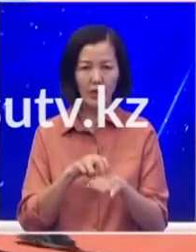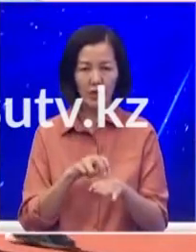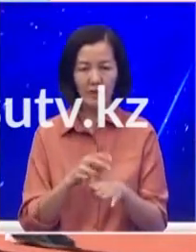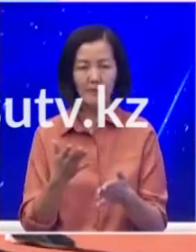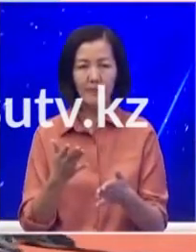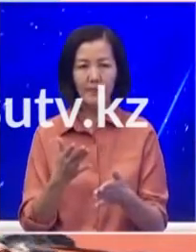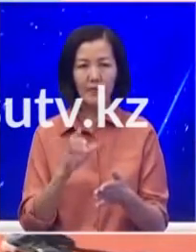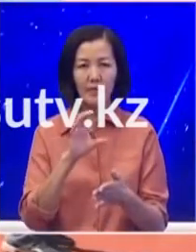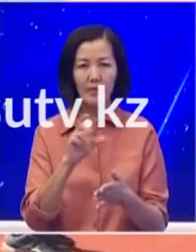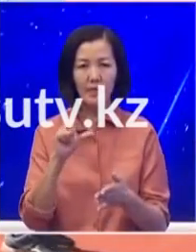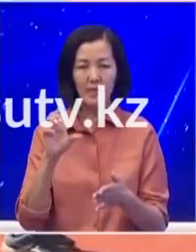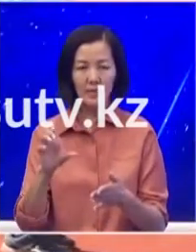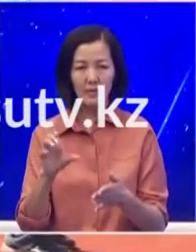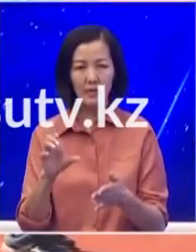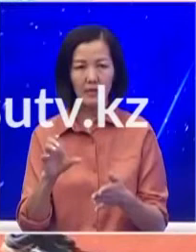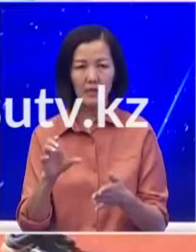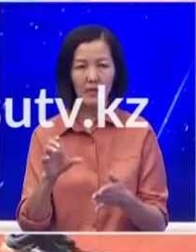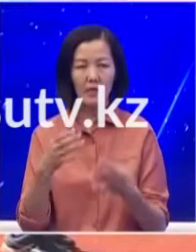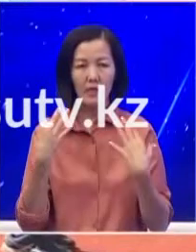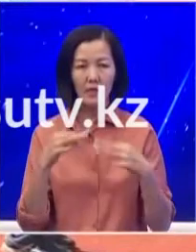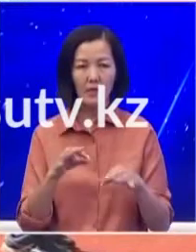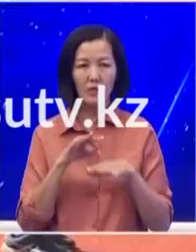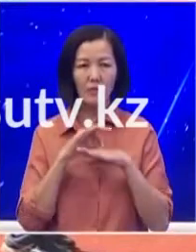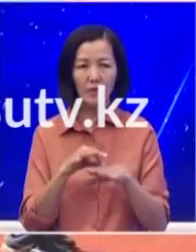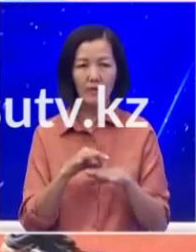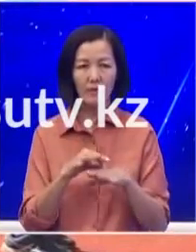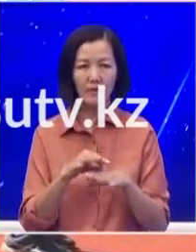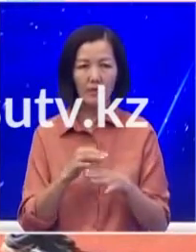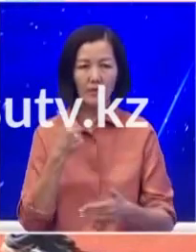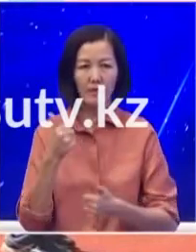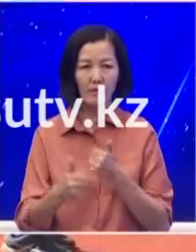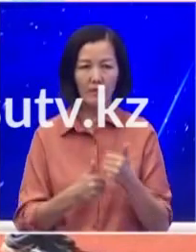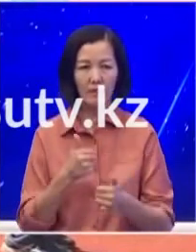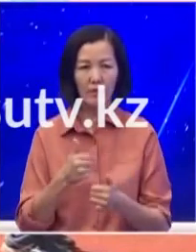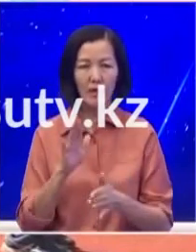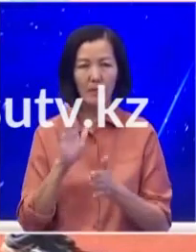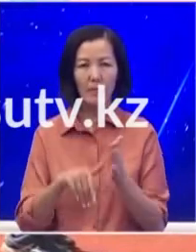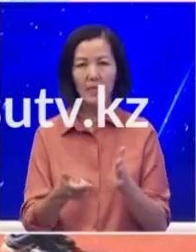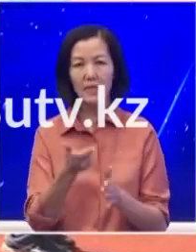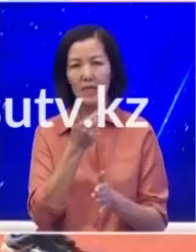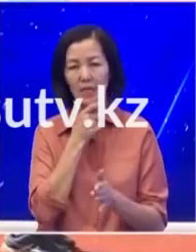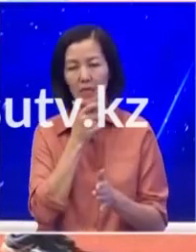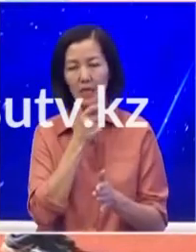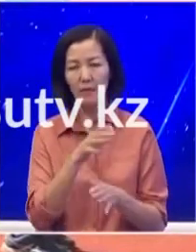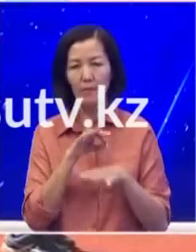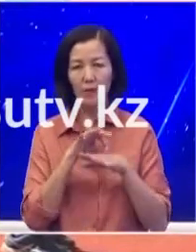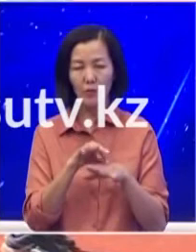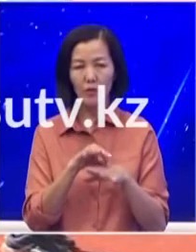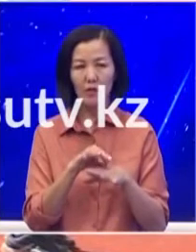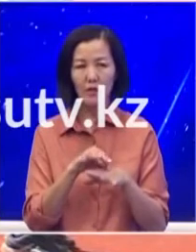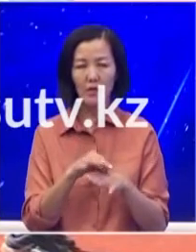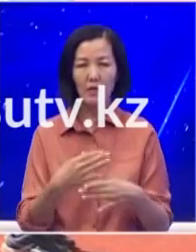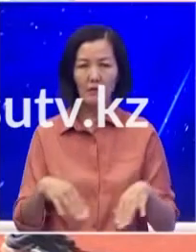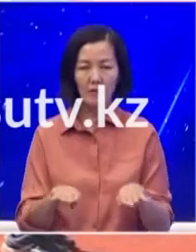главврача области, было разрешено провести нам эти данные соревнования на воздухе без зрителей.